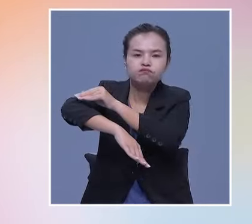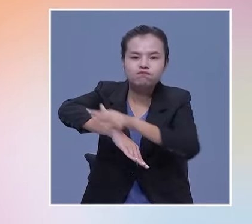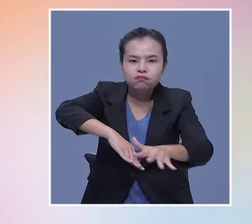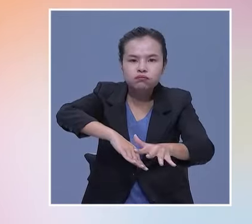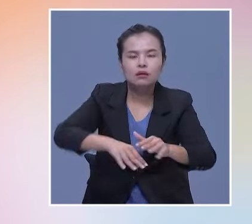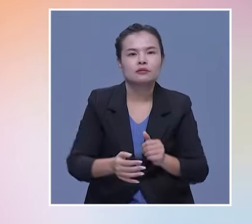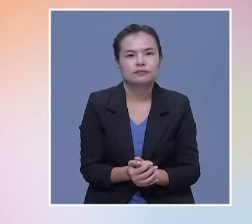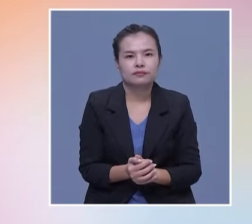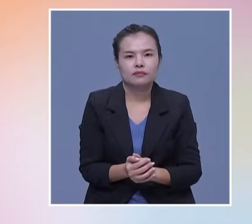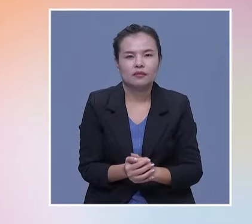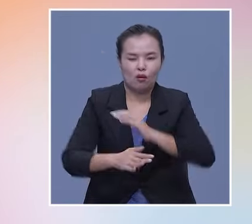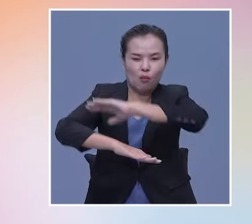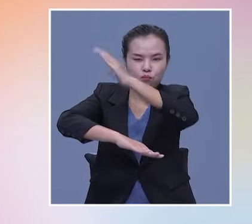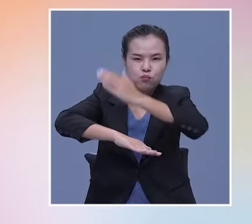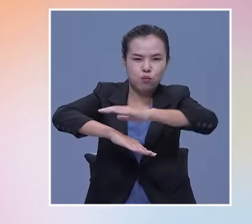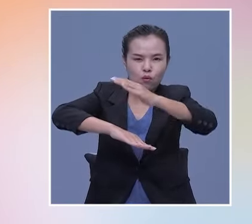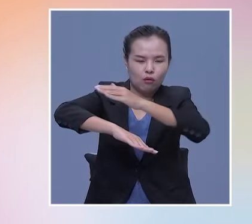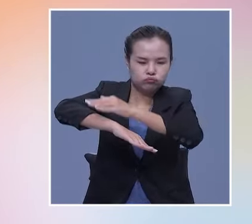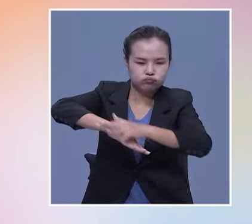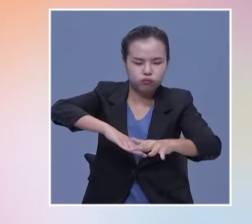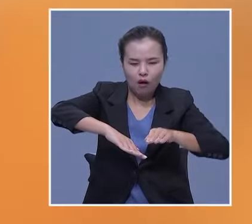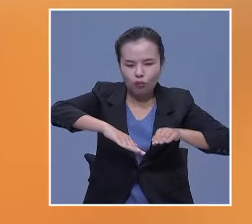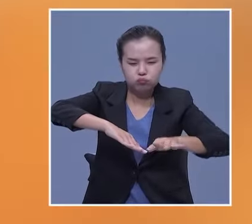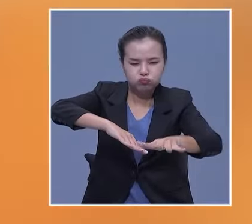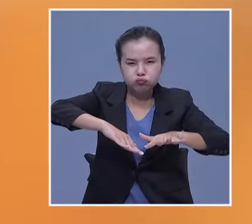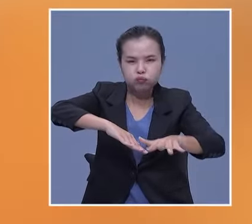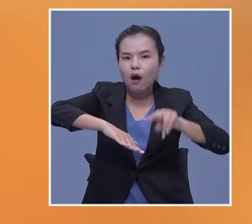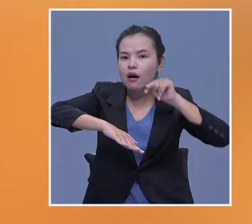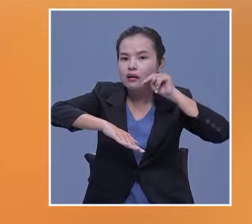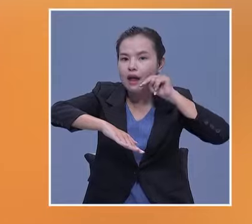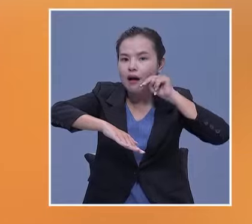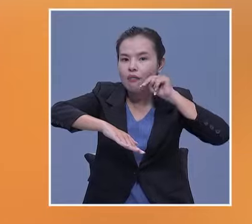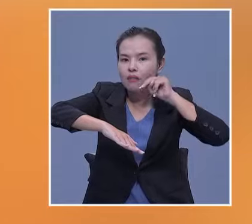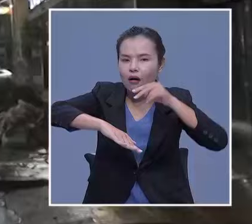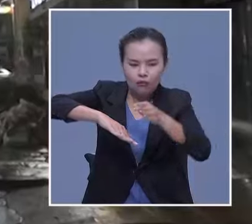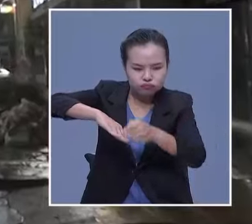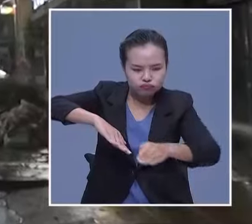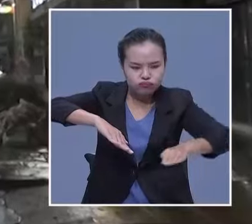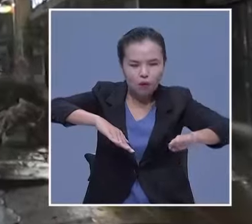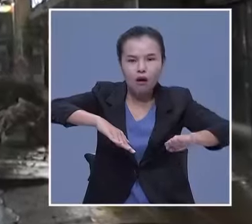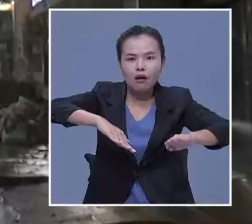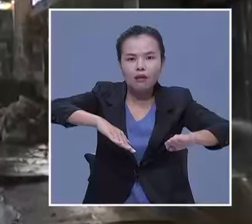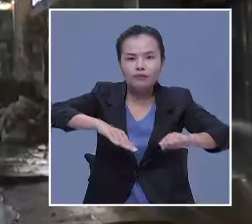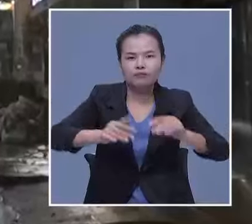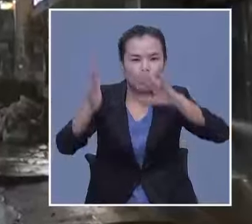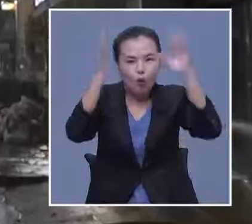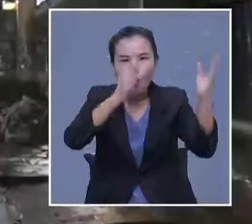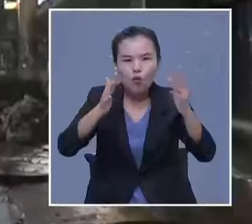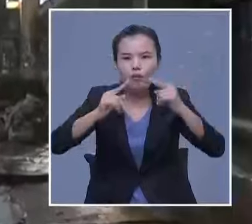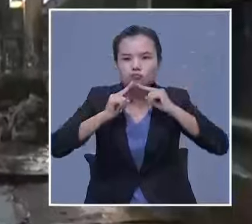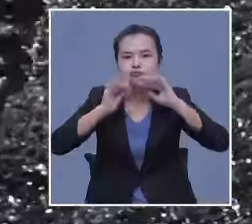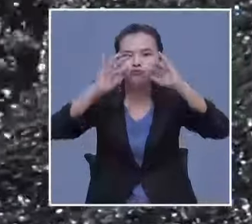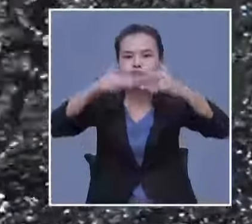โดยเฉพาะพื้นที่ลาดเชิงเขาใกล้กับทางน้ำไหลผ่านแล้วก็พื้นพื้นที่ลุ่มด้วยนะครับสำหรับคลื่นลมบริเวณทะเล